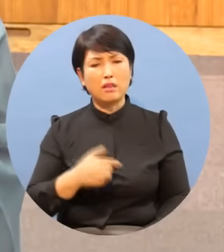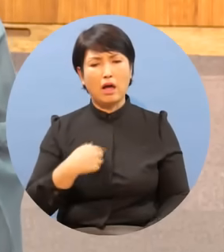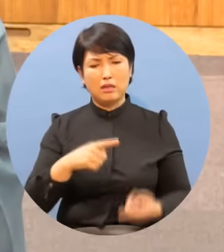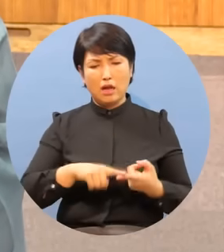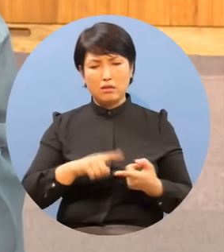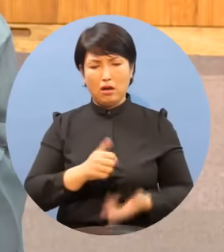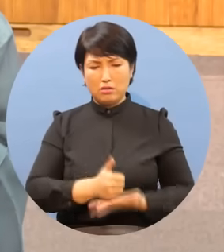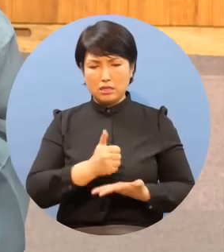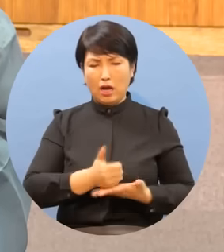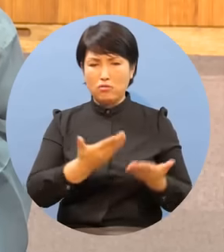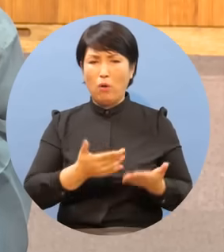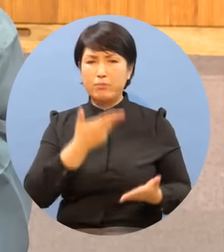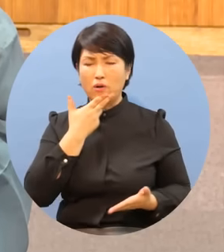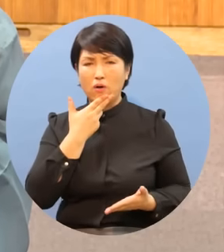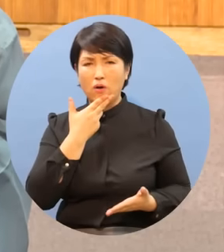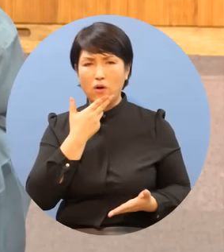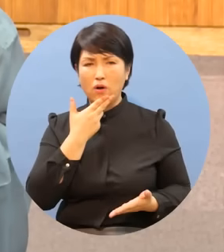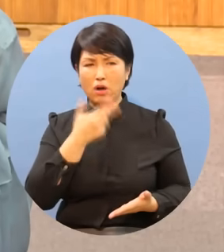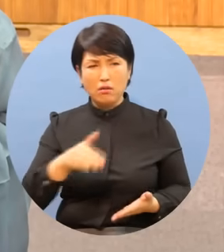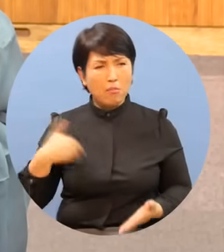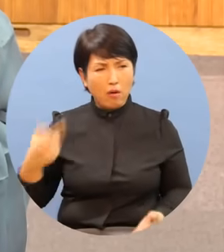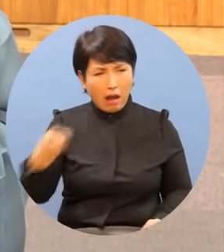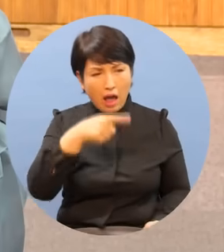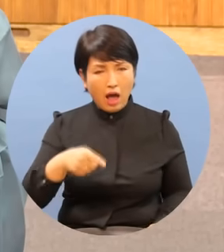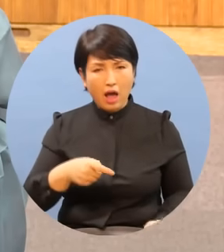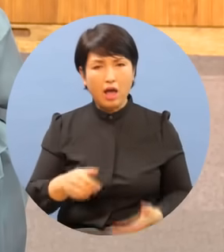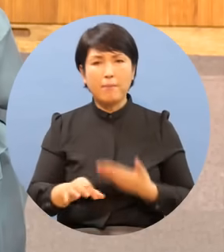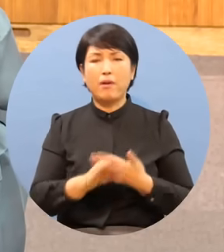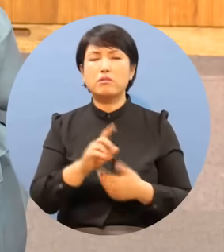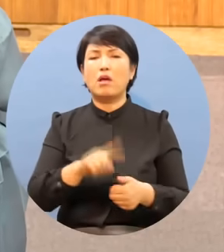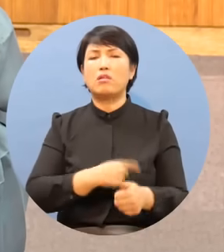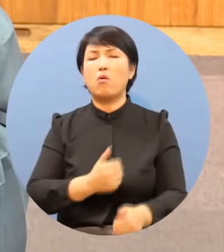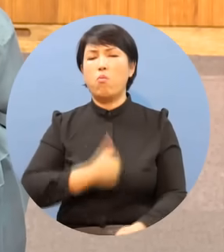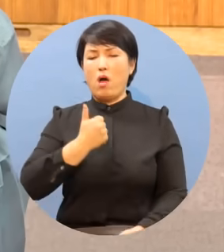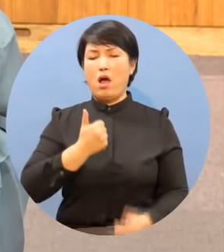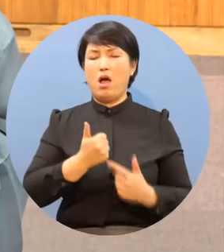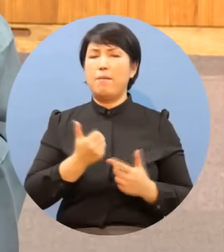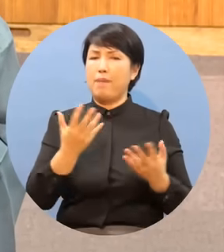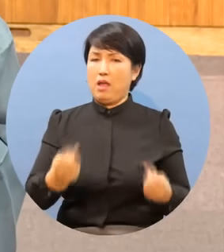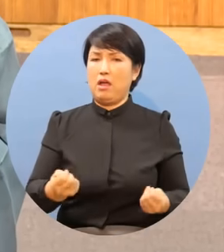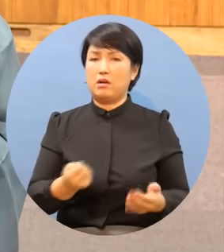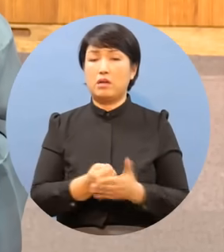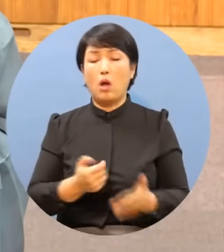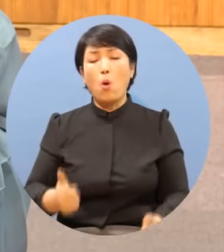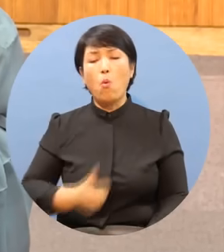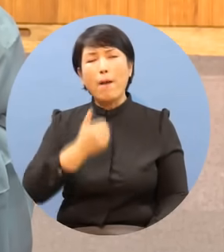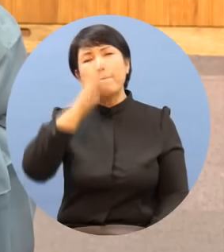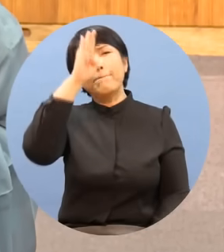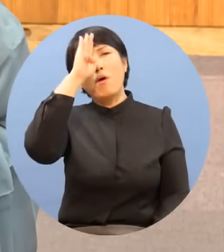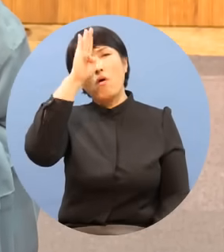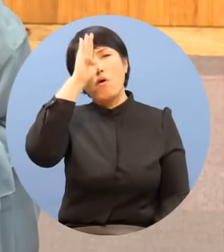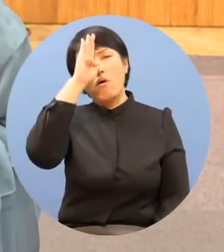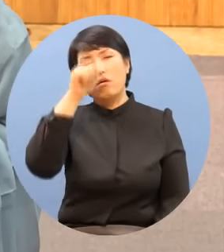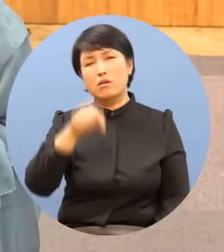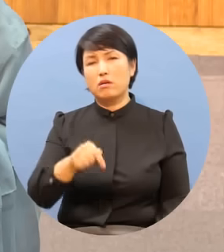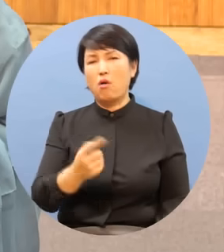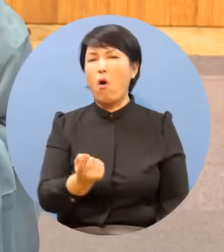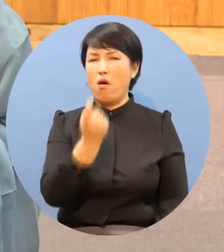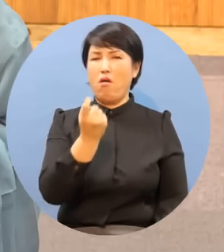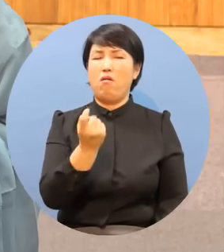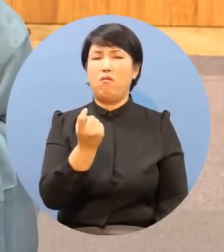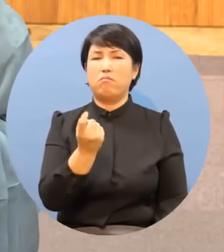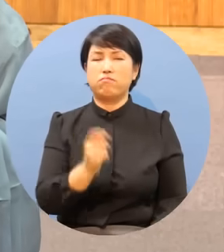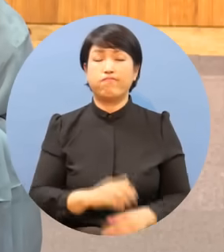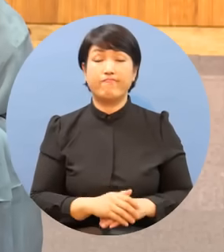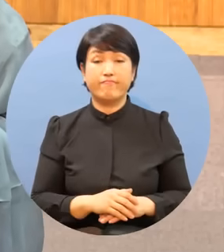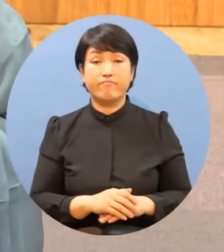몰라주니까 대부분 다 이 화가 많아요. 그래서 이 화병이라는 게 걸린단